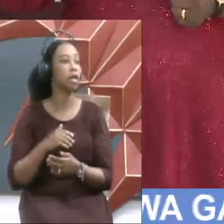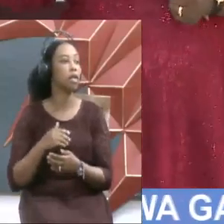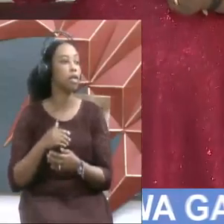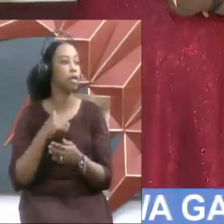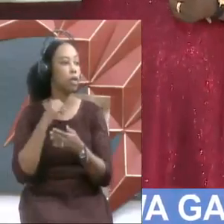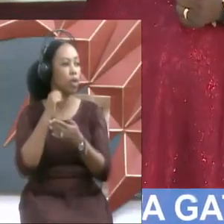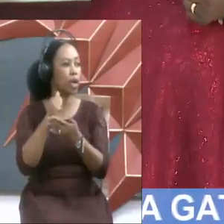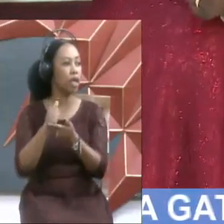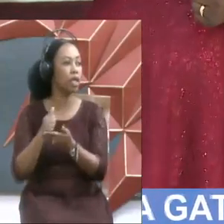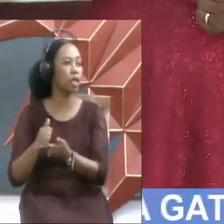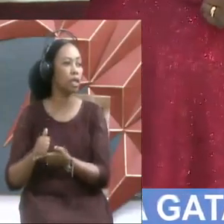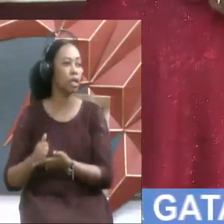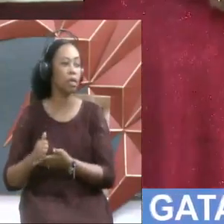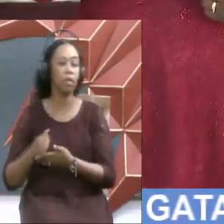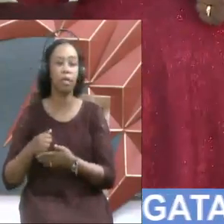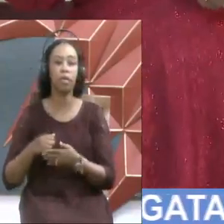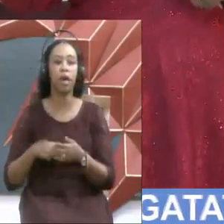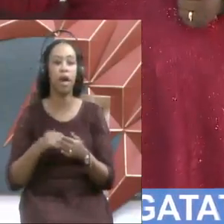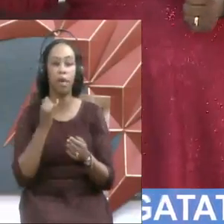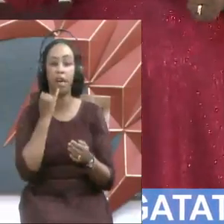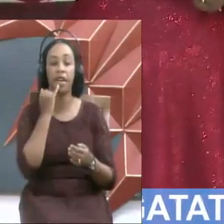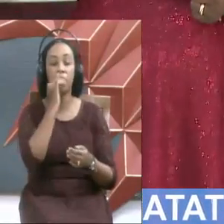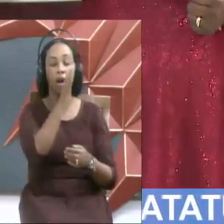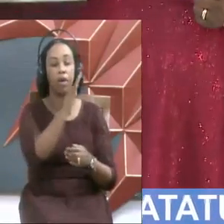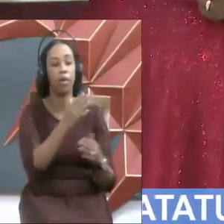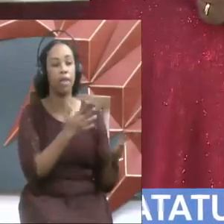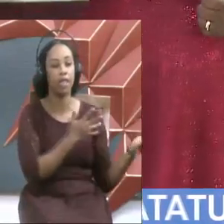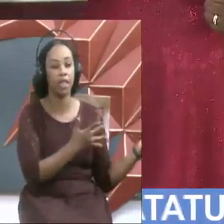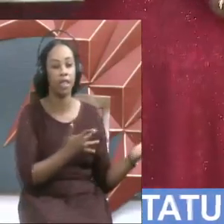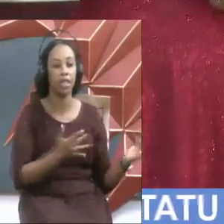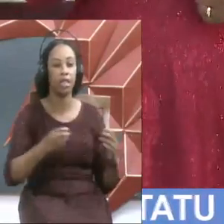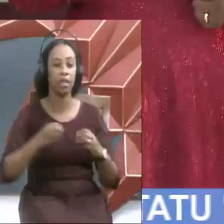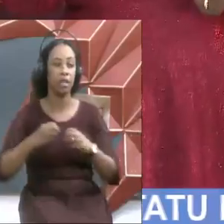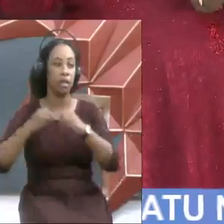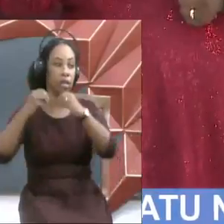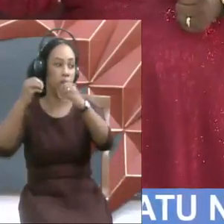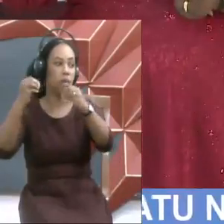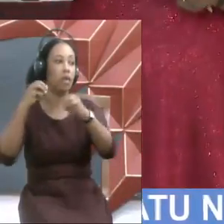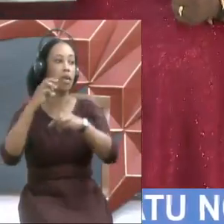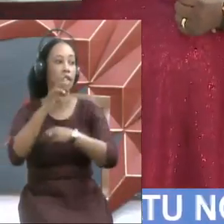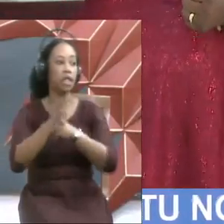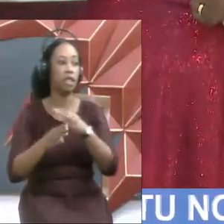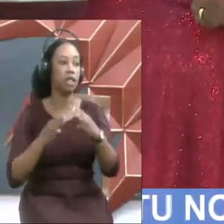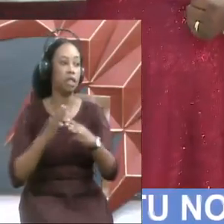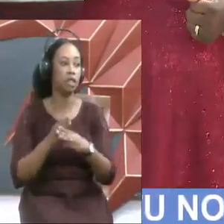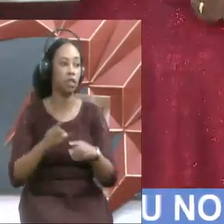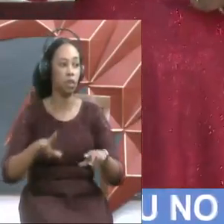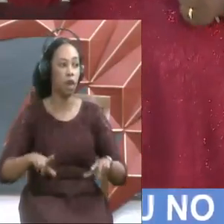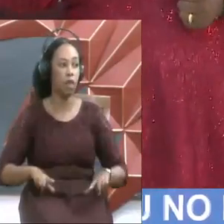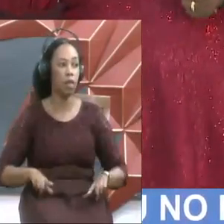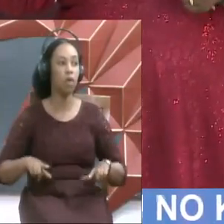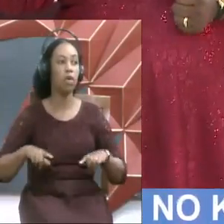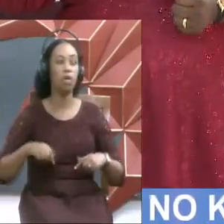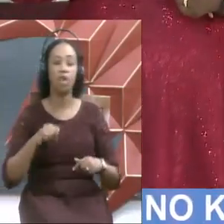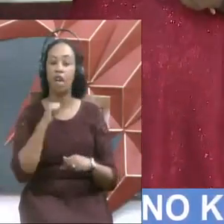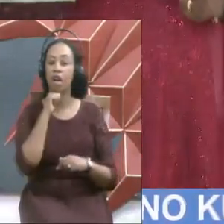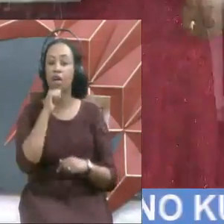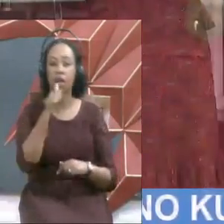ubaregere bategereza izamurwa isi turimo kuko siyo